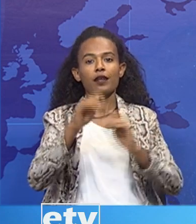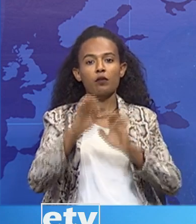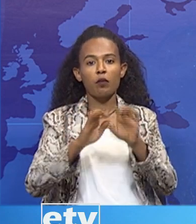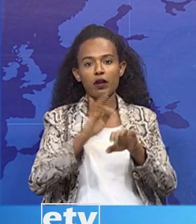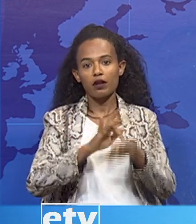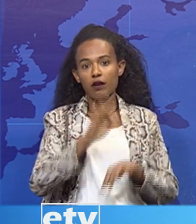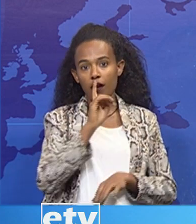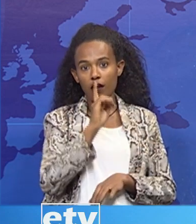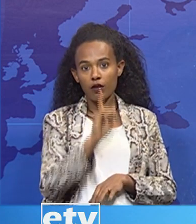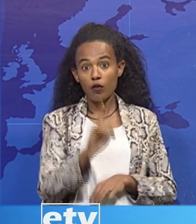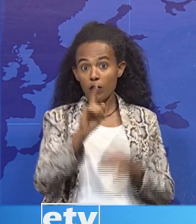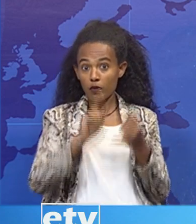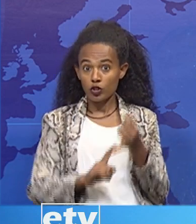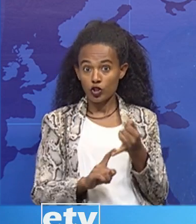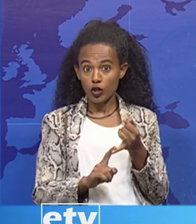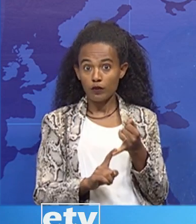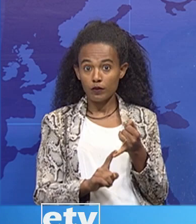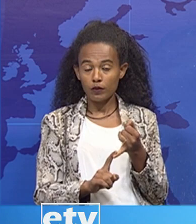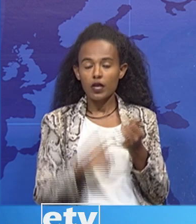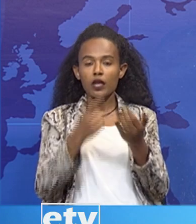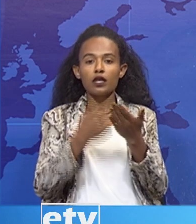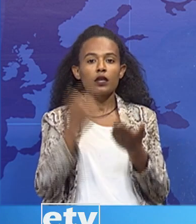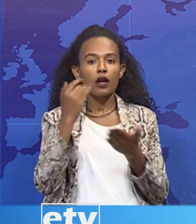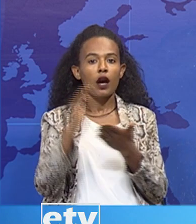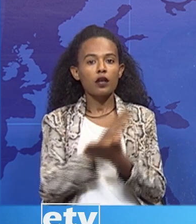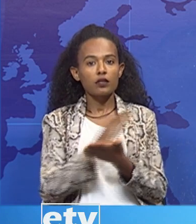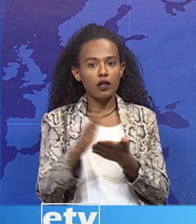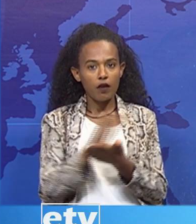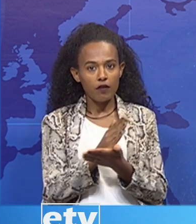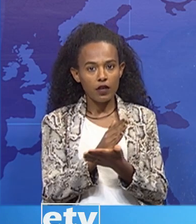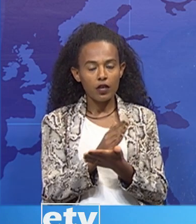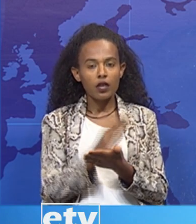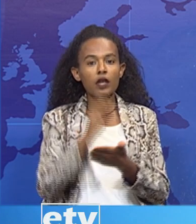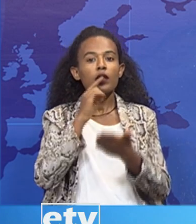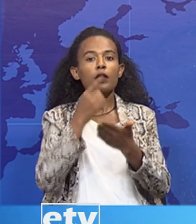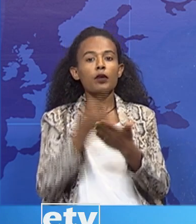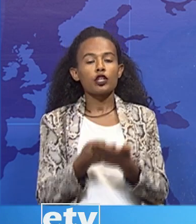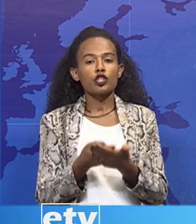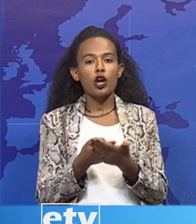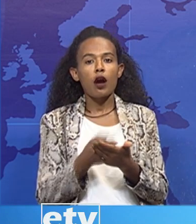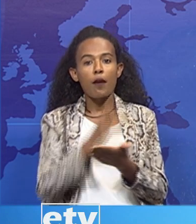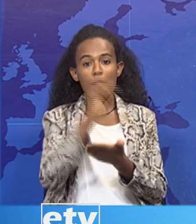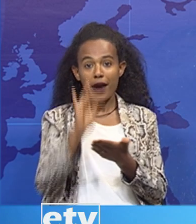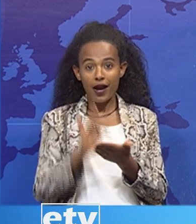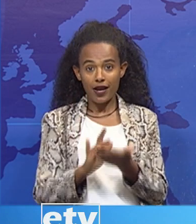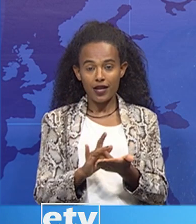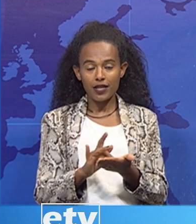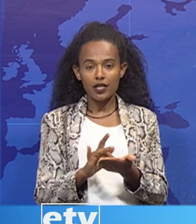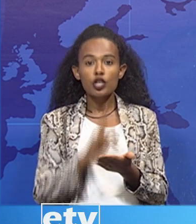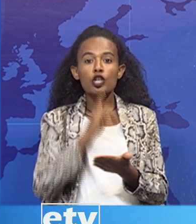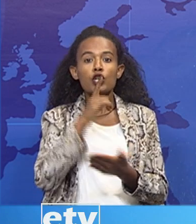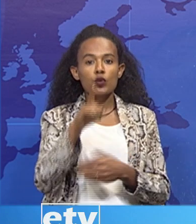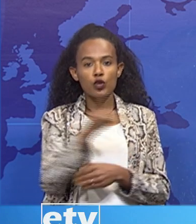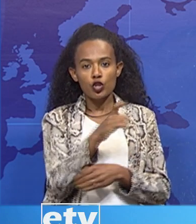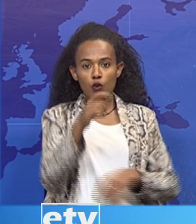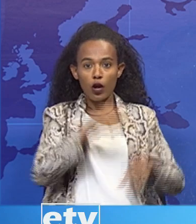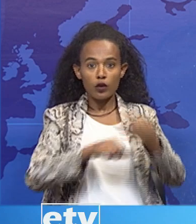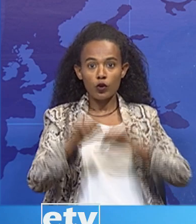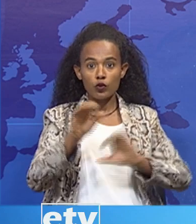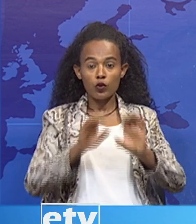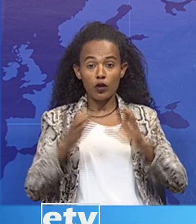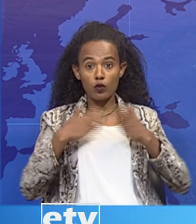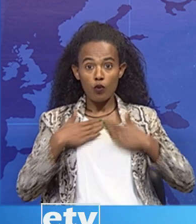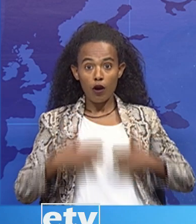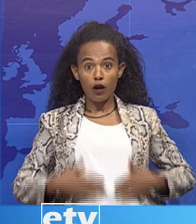ነው። በመጨረሻ ይህ አሳታፊ የመረጃ ማዕከል እውን እንዲሆን አስተዋጽኦ ላደረጉ